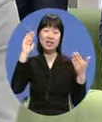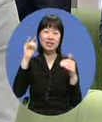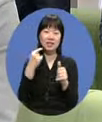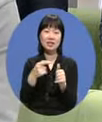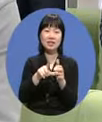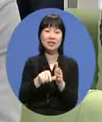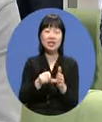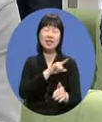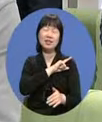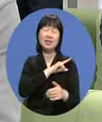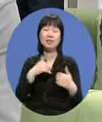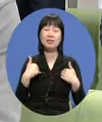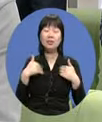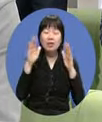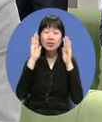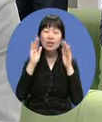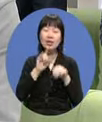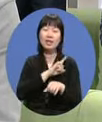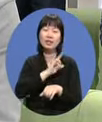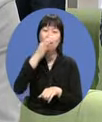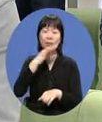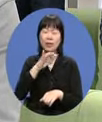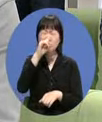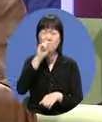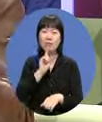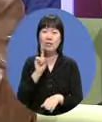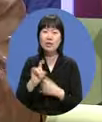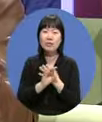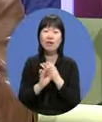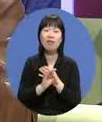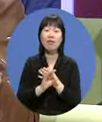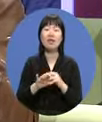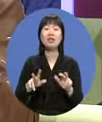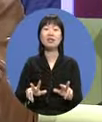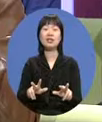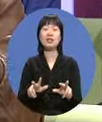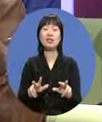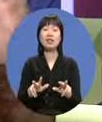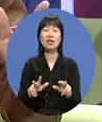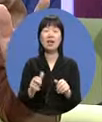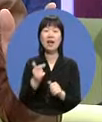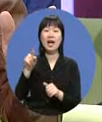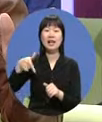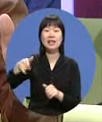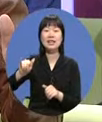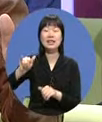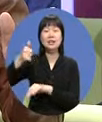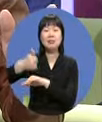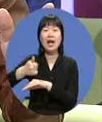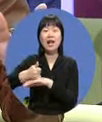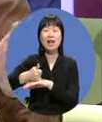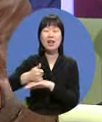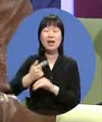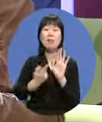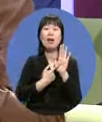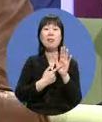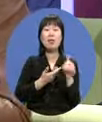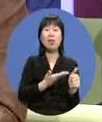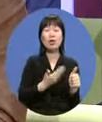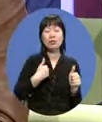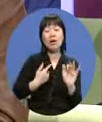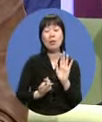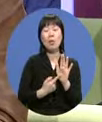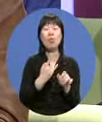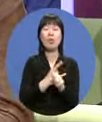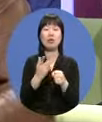가장 그 재미있어 하는 수업, 가장 효과가 좋은 수업이 뭐냐면 그냥 더도 말고 덜도 말고 학기 말에 발표시키는 수업. 아. 그러면 자기가